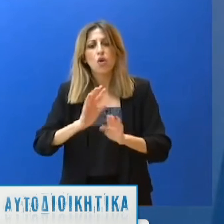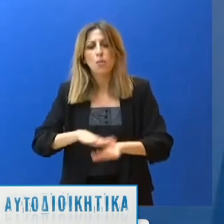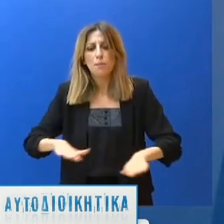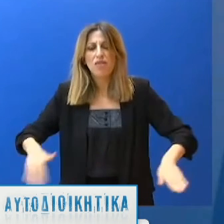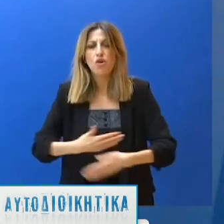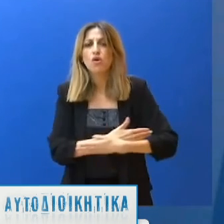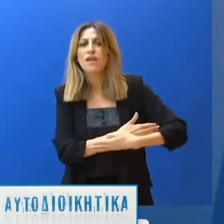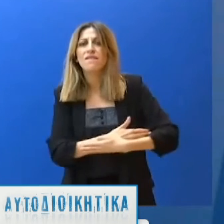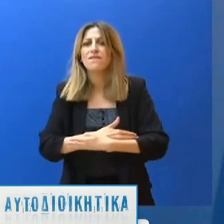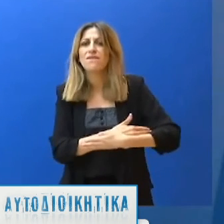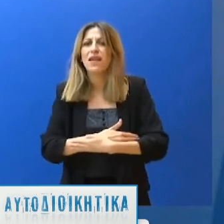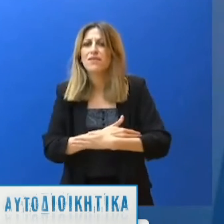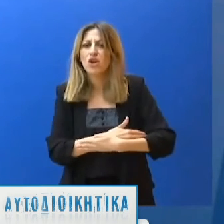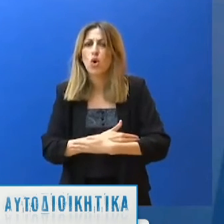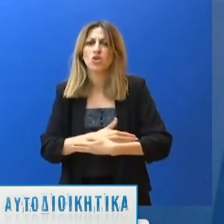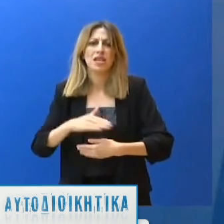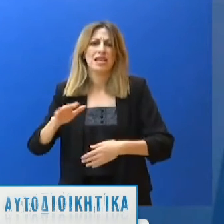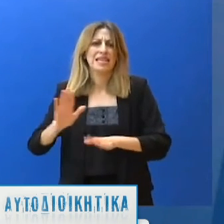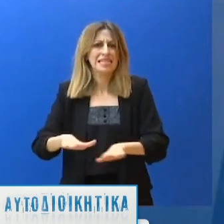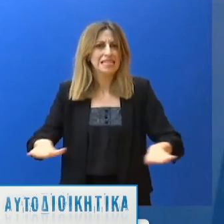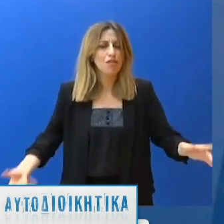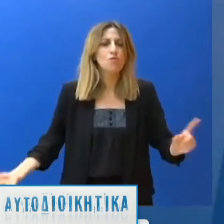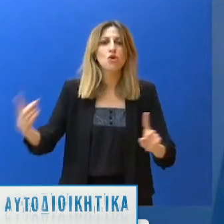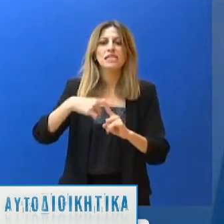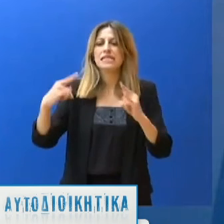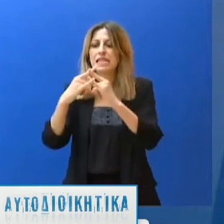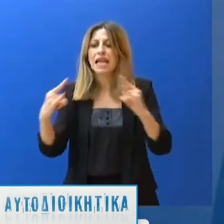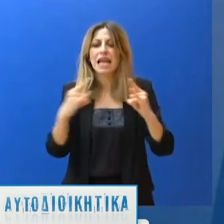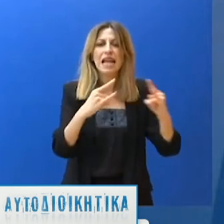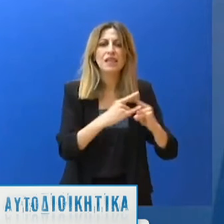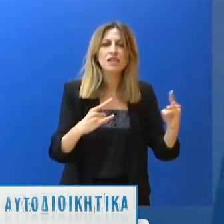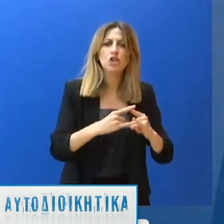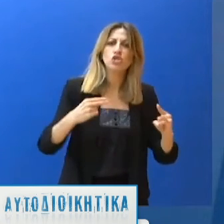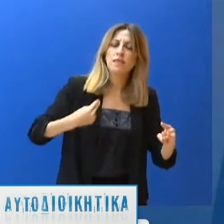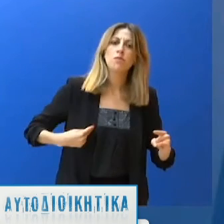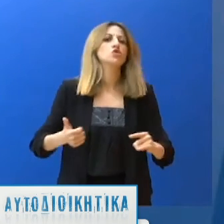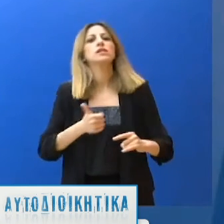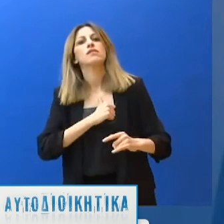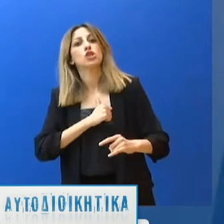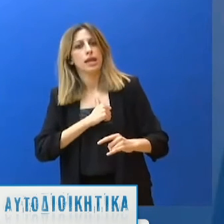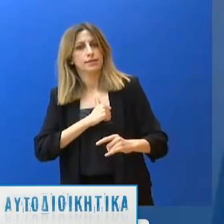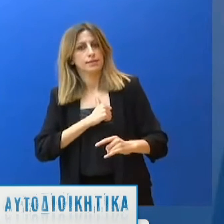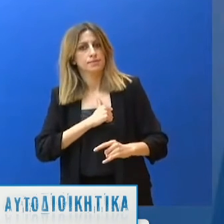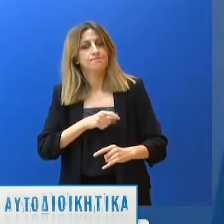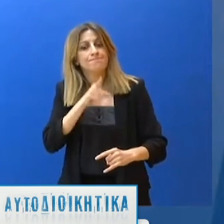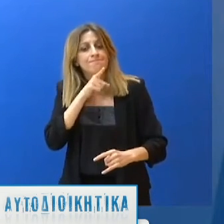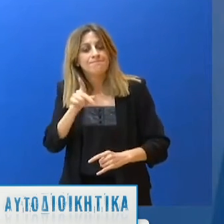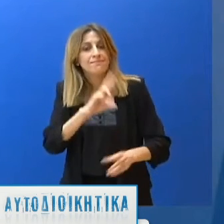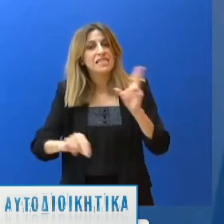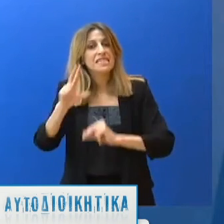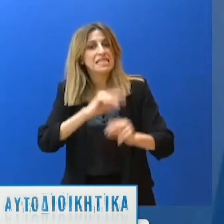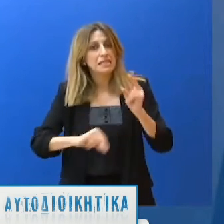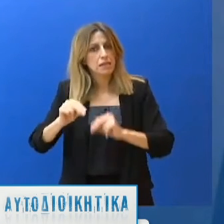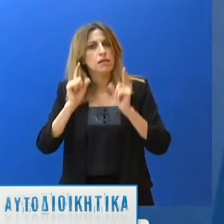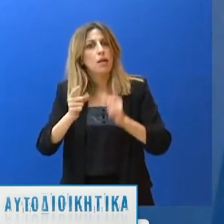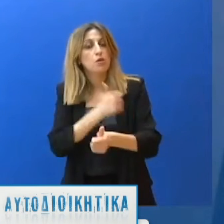Σταθμών και των Κατασκηνώσεων Κρατικών και Ιδιωτικών. Κατά τη συζήτηση, δόθηκε προτεραιότητα στις ανοιχτές δομές